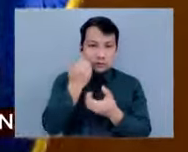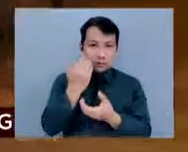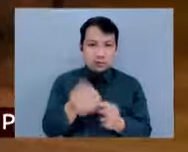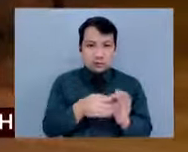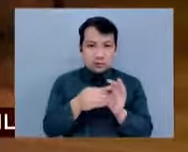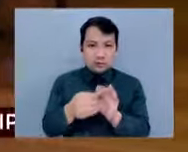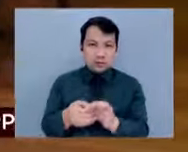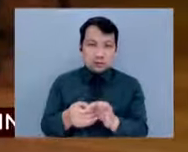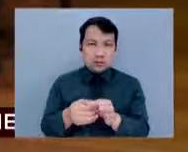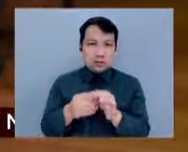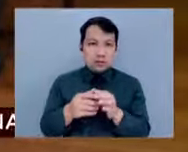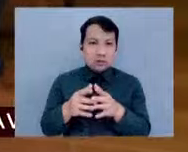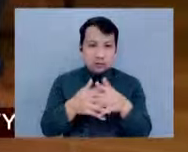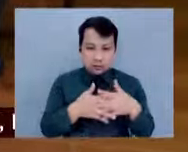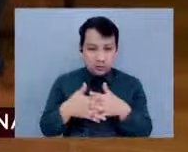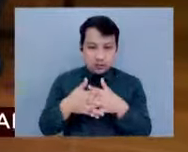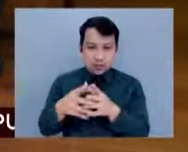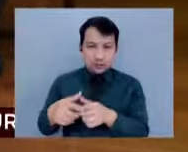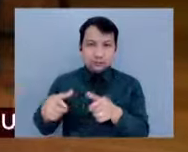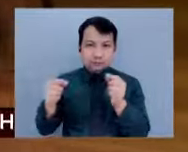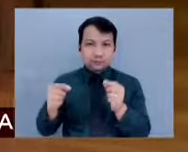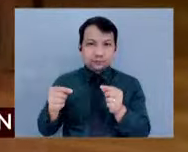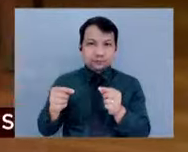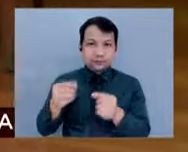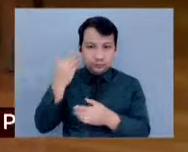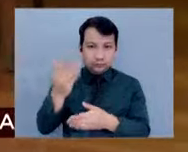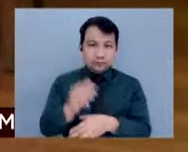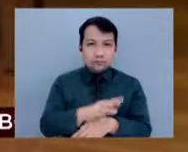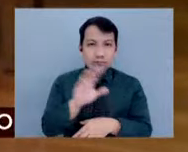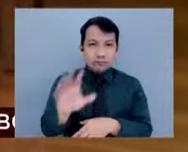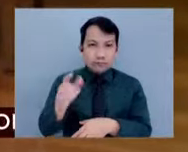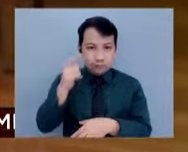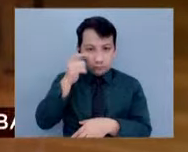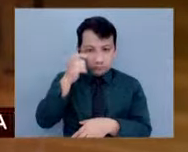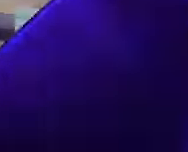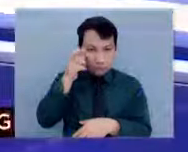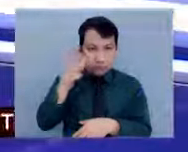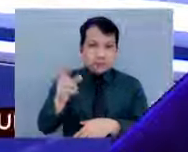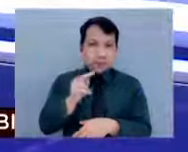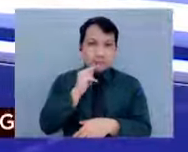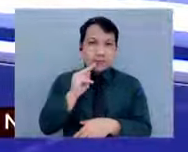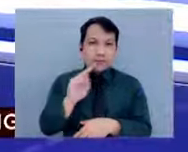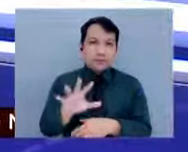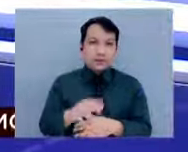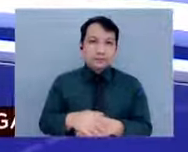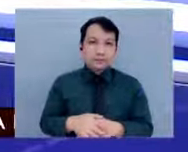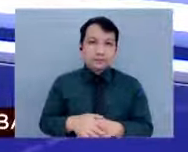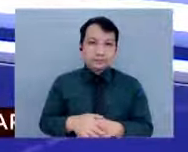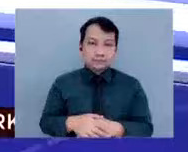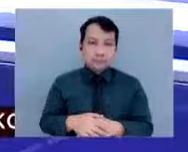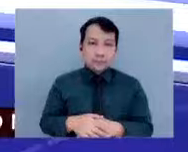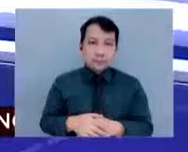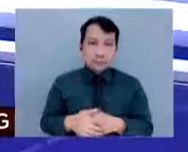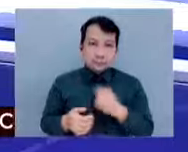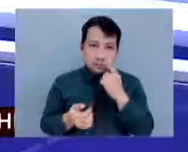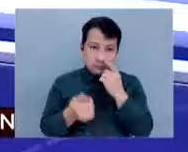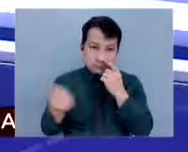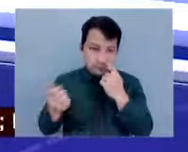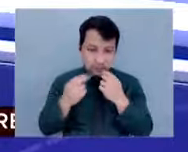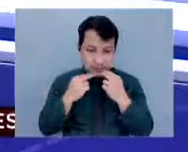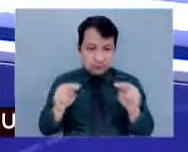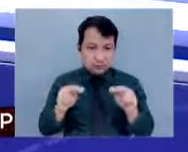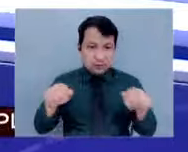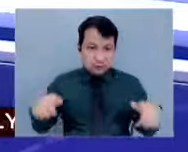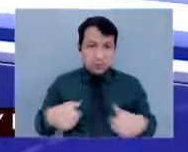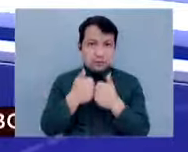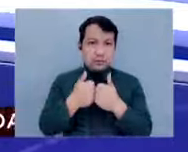Japan. Nagbabalita mula sa frontline, Gio Robles, News 5. Sa ibang balita, nagsalpukan at parang nagliab